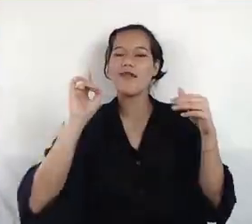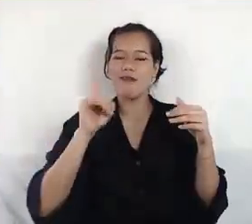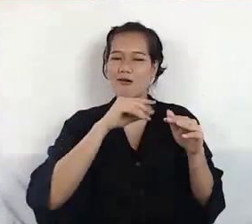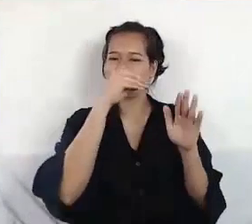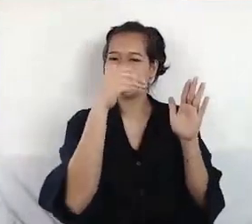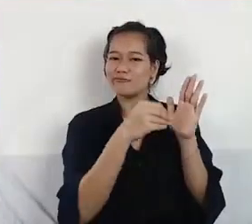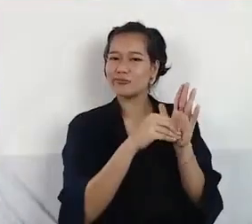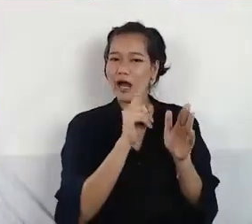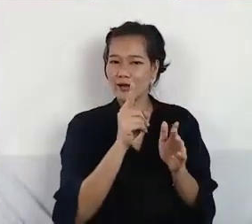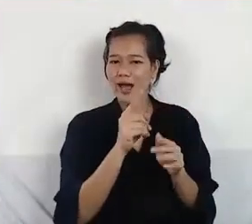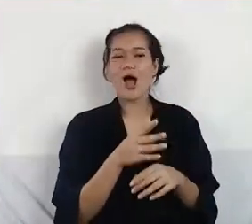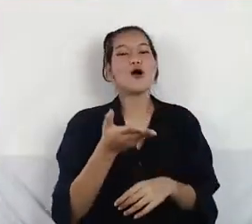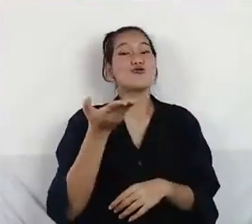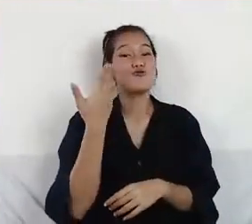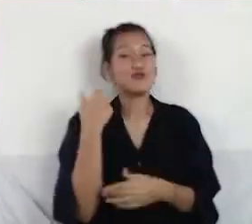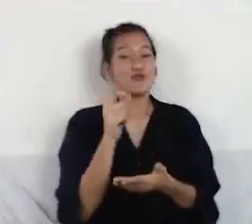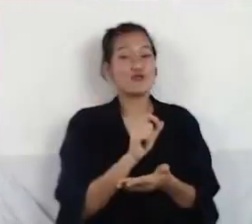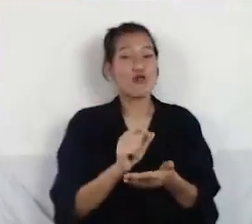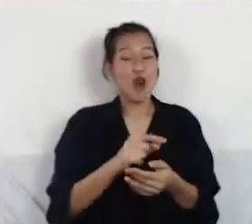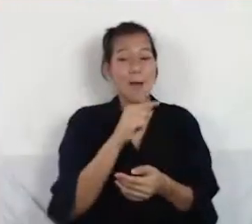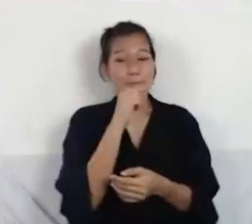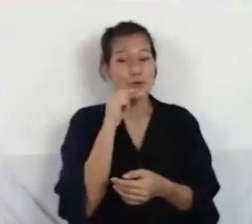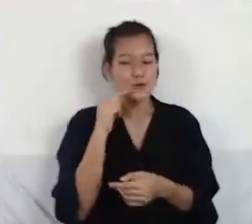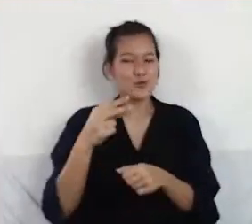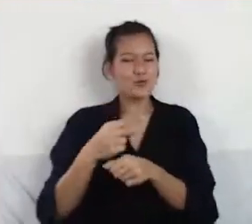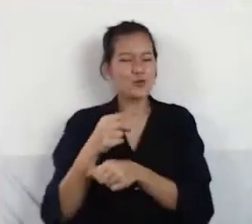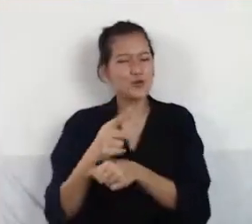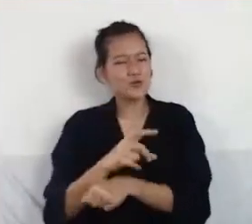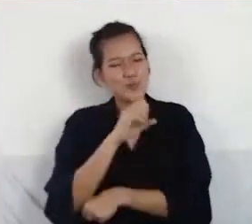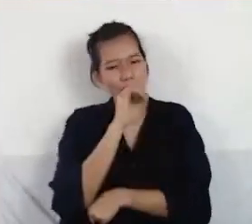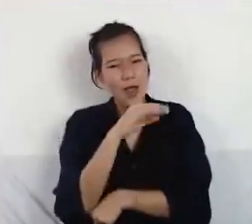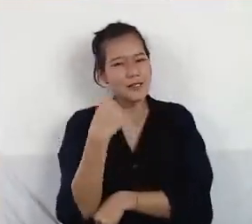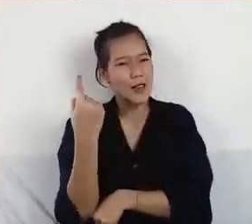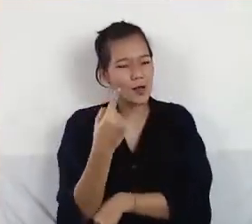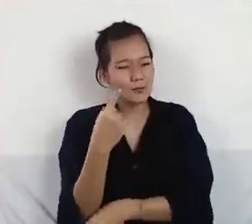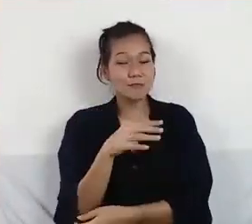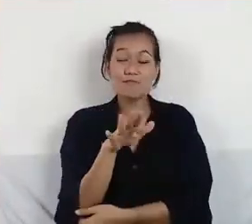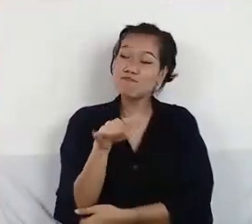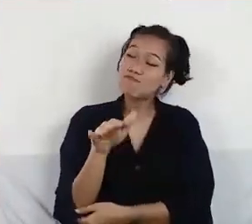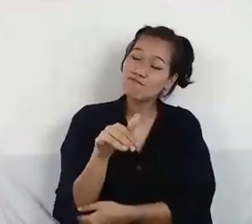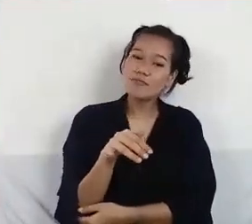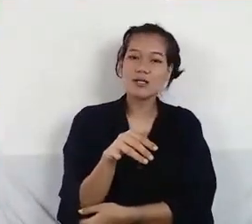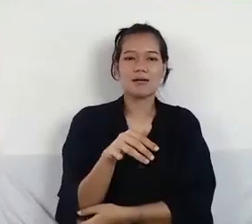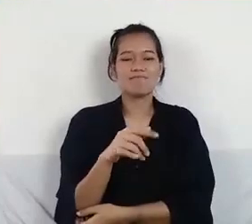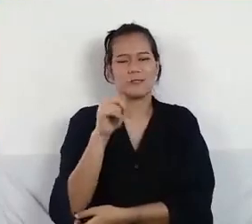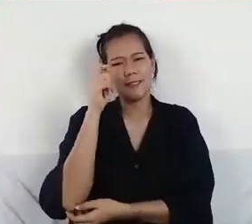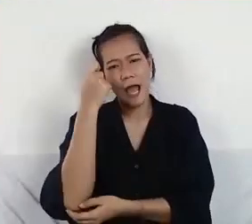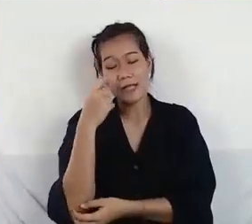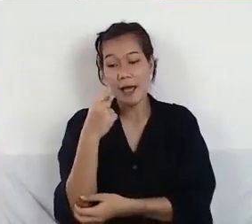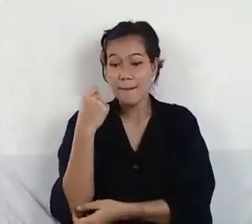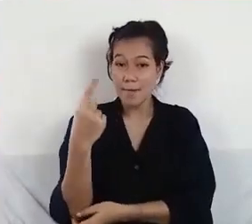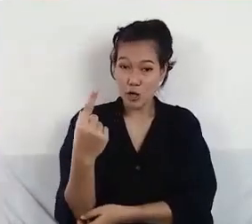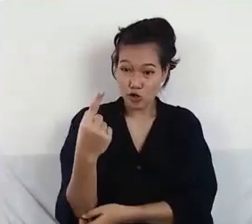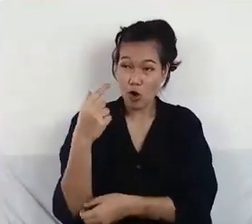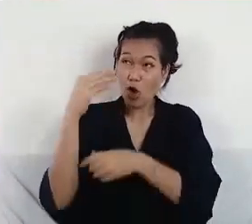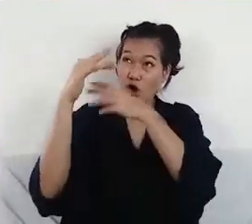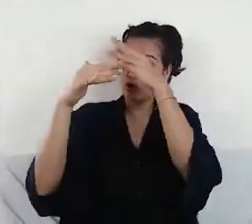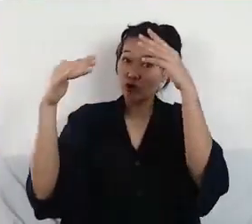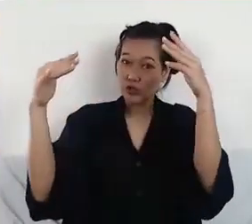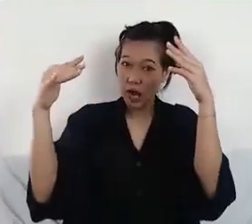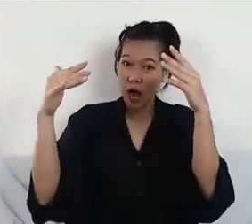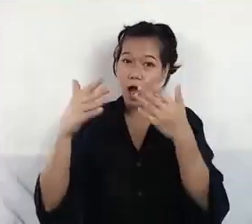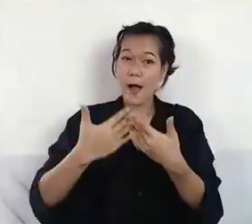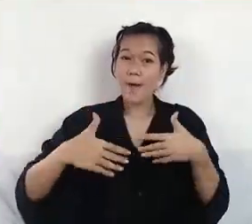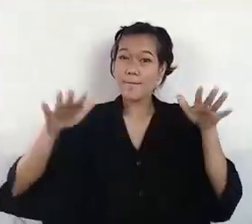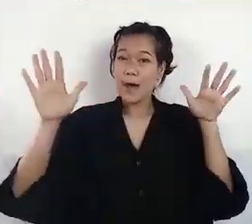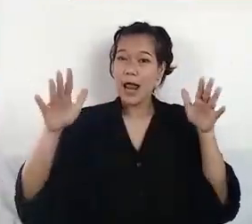Makanya dulu ketika saya sekolah minggu, saudaraku, guru-guru sekolah minggu saya mengingatkan, nak, ya, ingat, besok kalau di sorga, itu malaikat